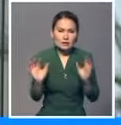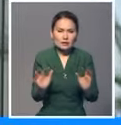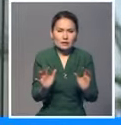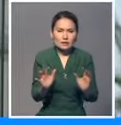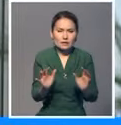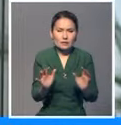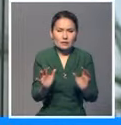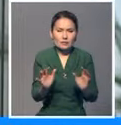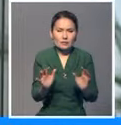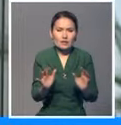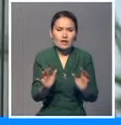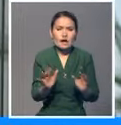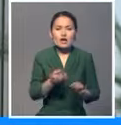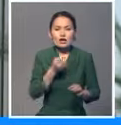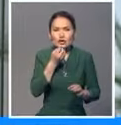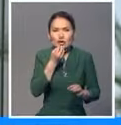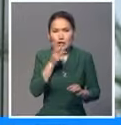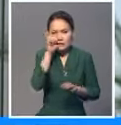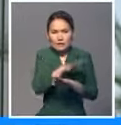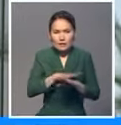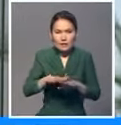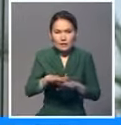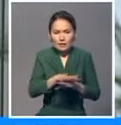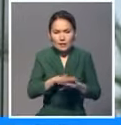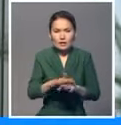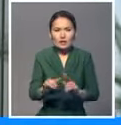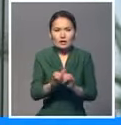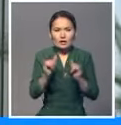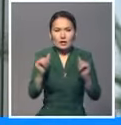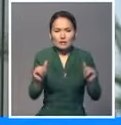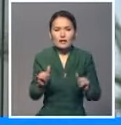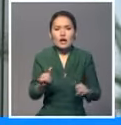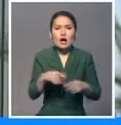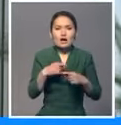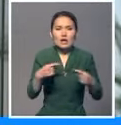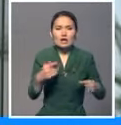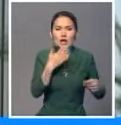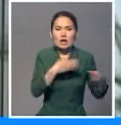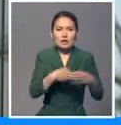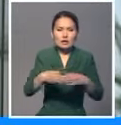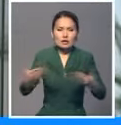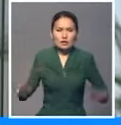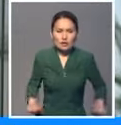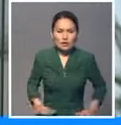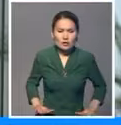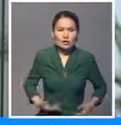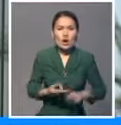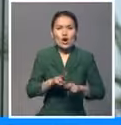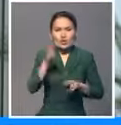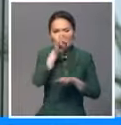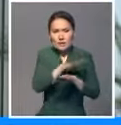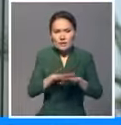зайырлы мемлекет құру, енді барлық Қазақстан тұратын этностардың осы